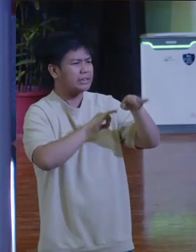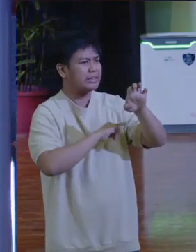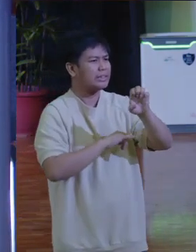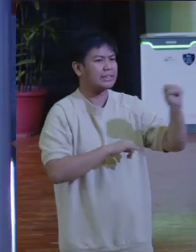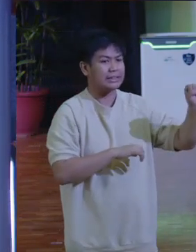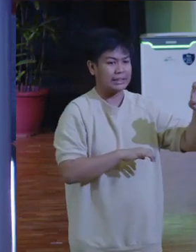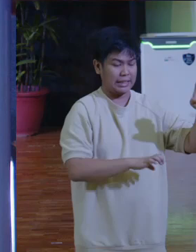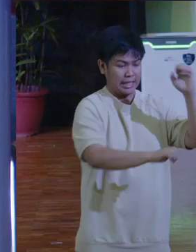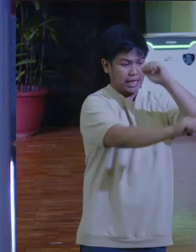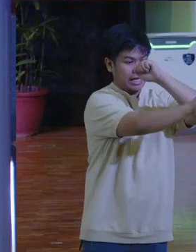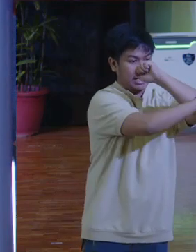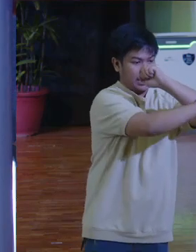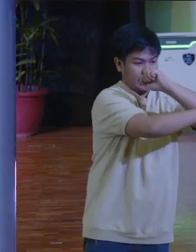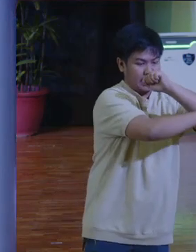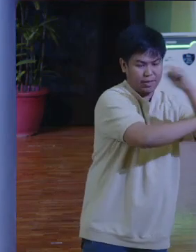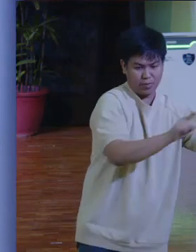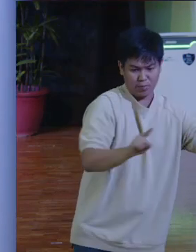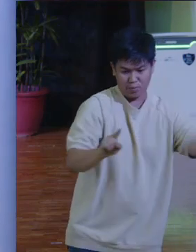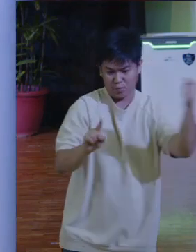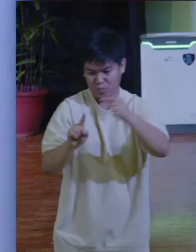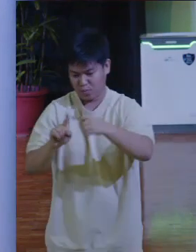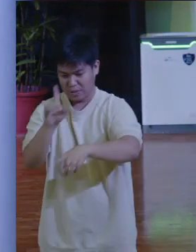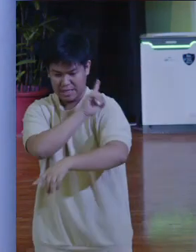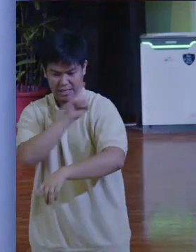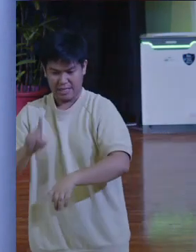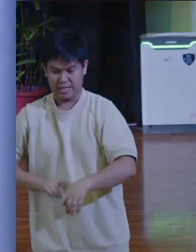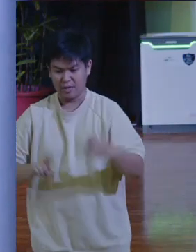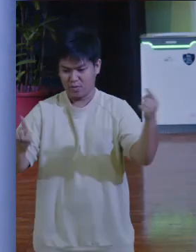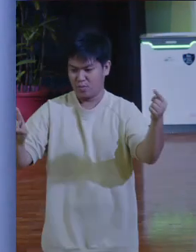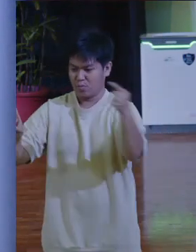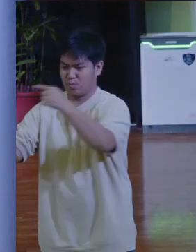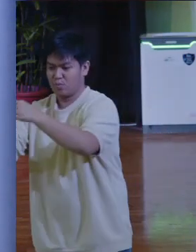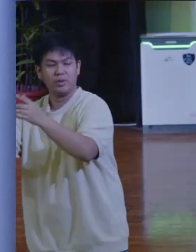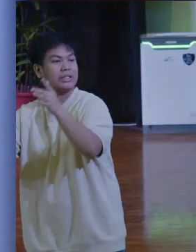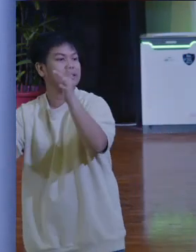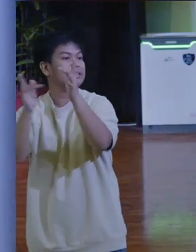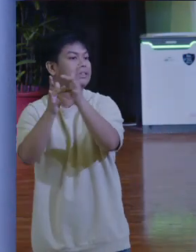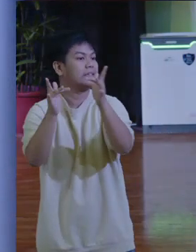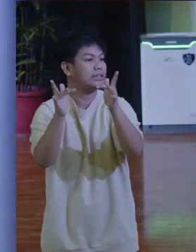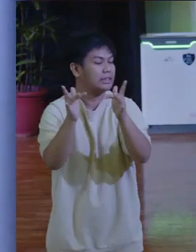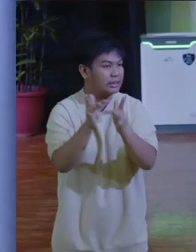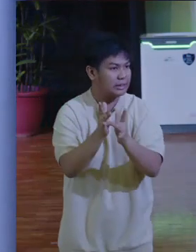kay Abraham hanggang kay David, magmula kay David hanggang kay Jesus,